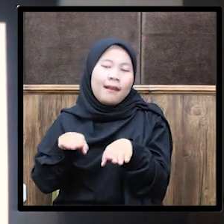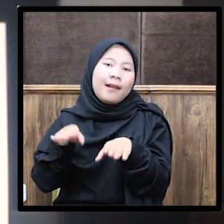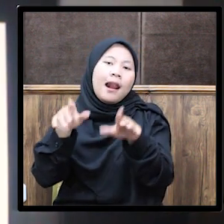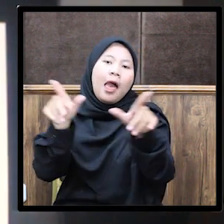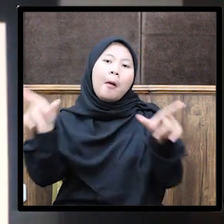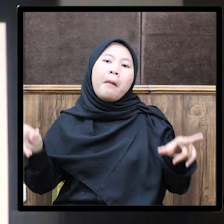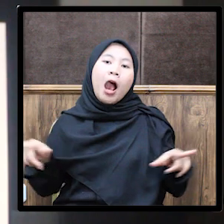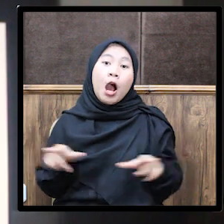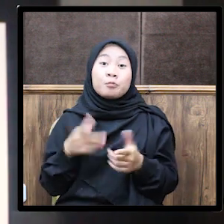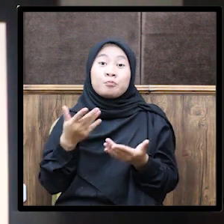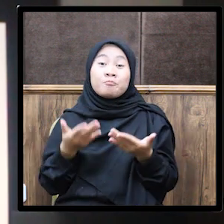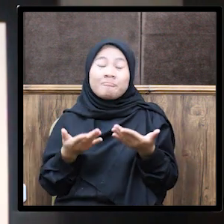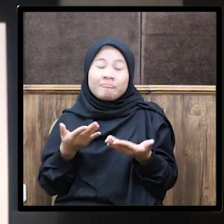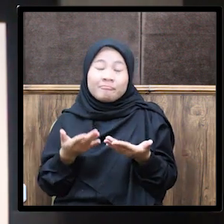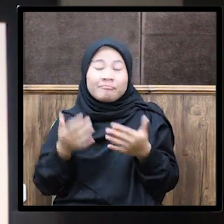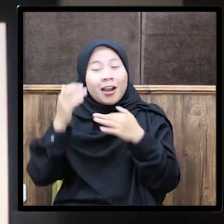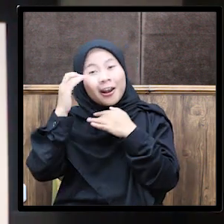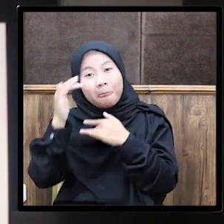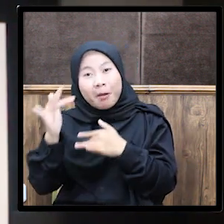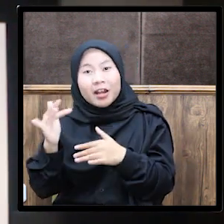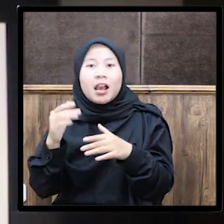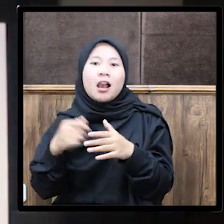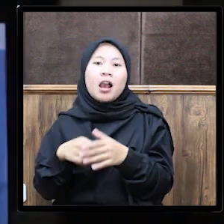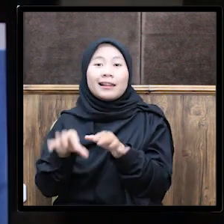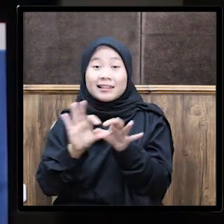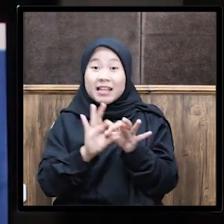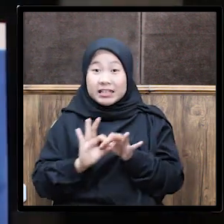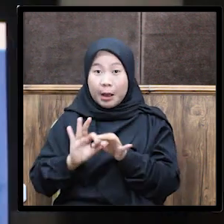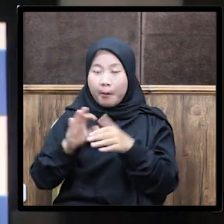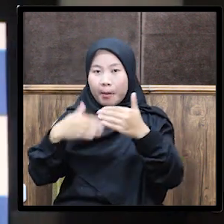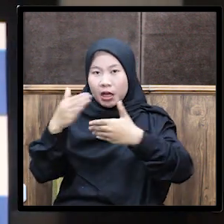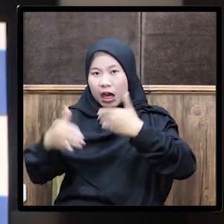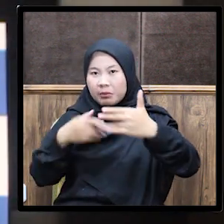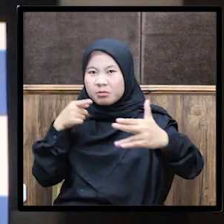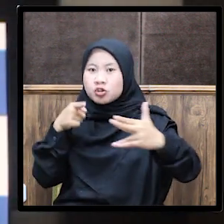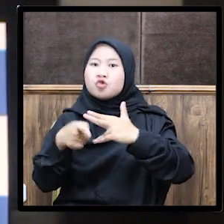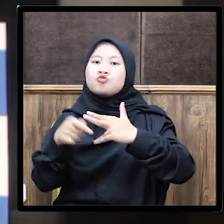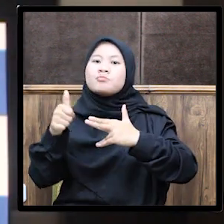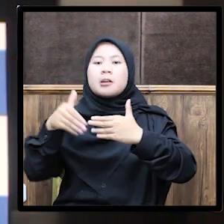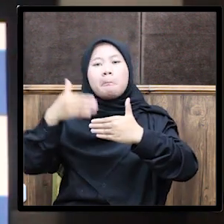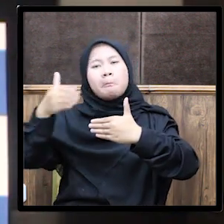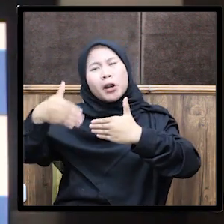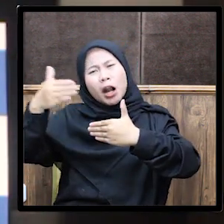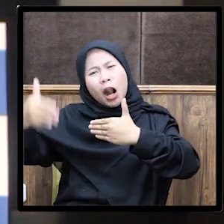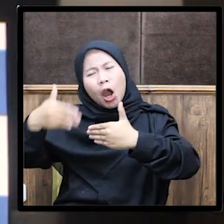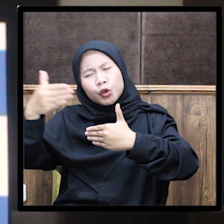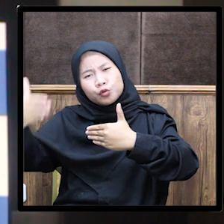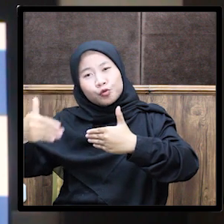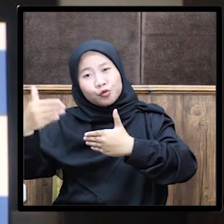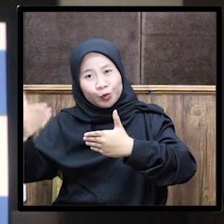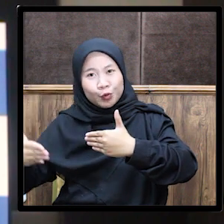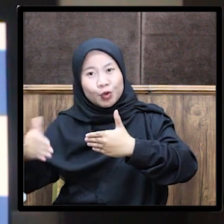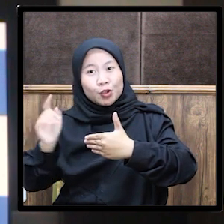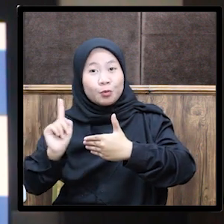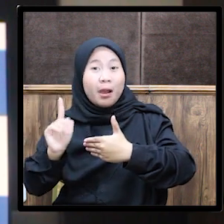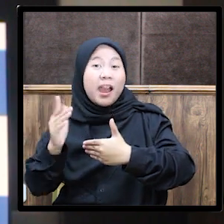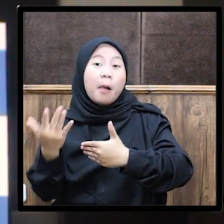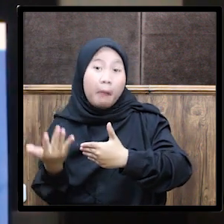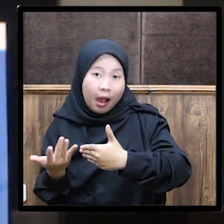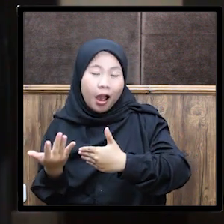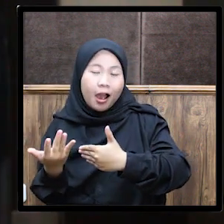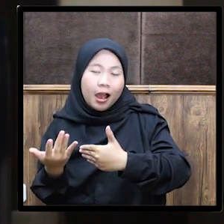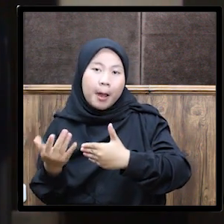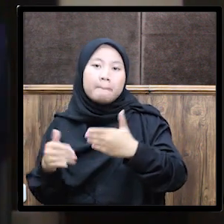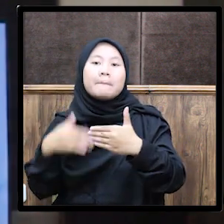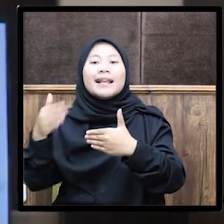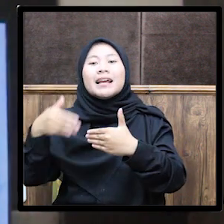namanya kolaborasi dengan penyelenggara pemilu ini dapat terus dilanjutkan untuk kemudian penyelenggaraan